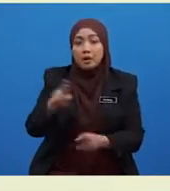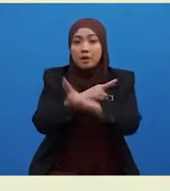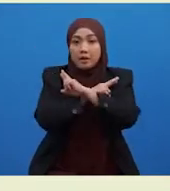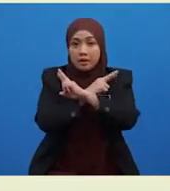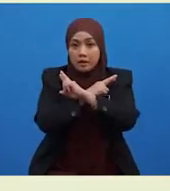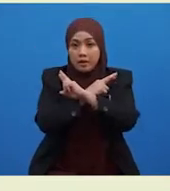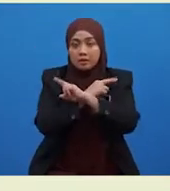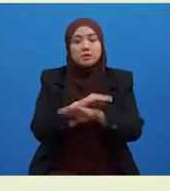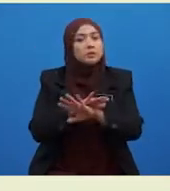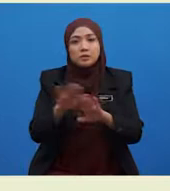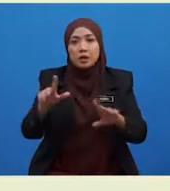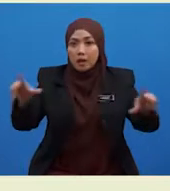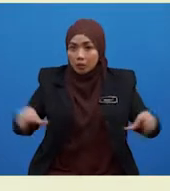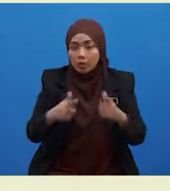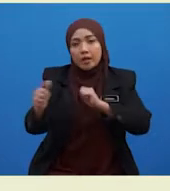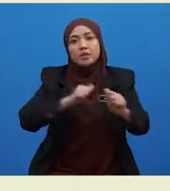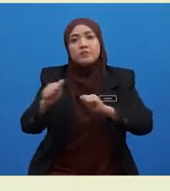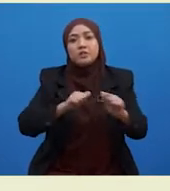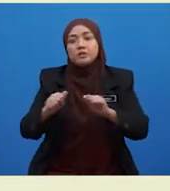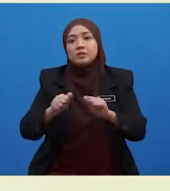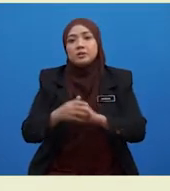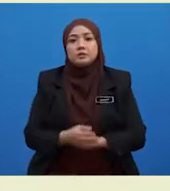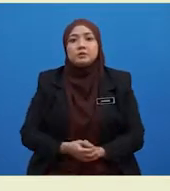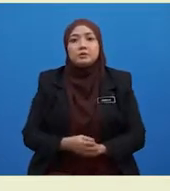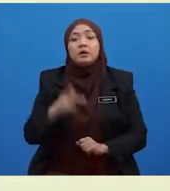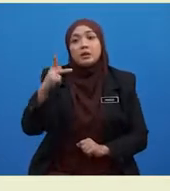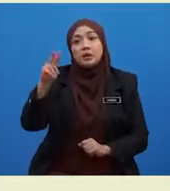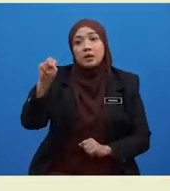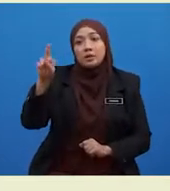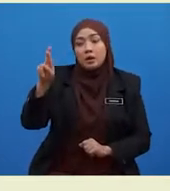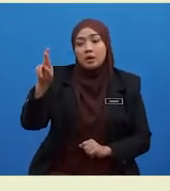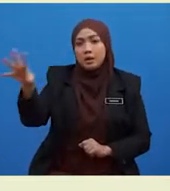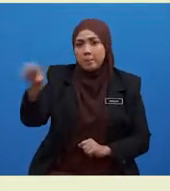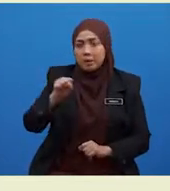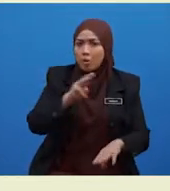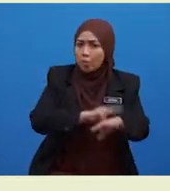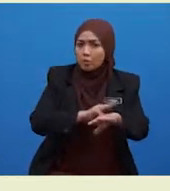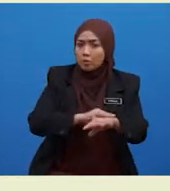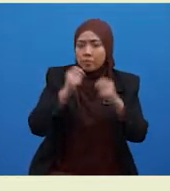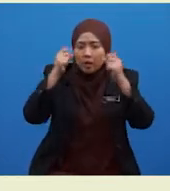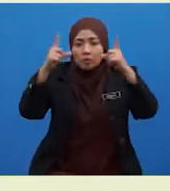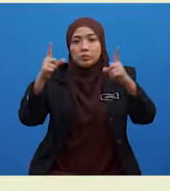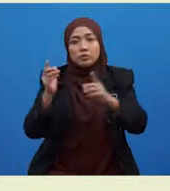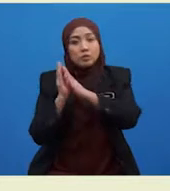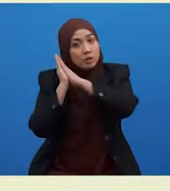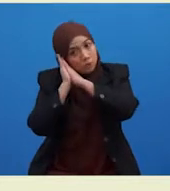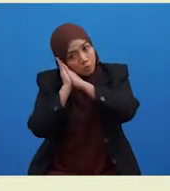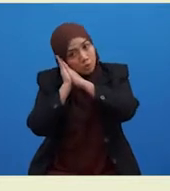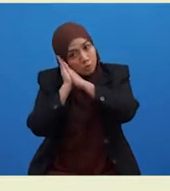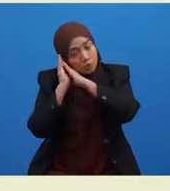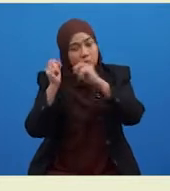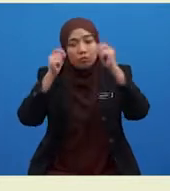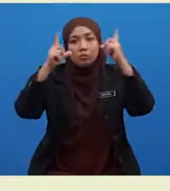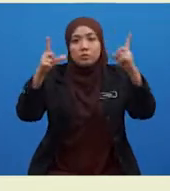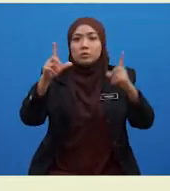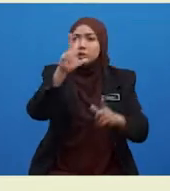pada waktu tidak melakukan aktiviti. Sebaiknya KNR diambil waktu bangun tidur selama 3